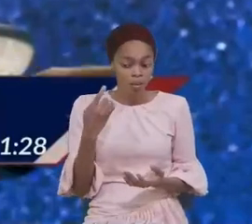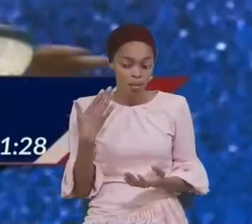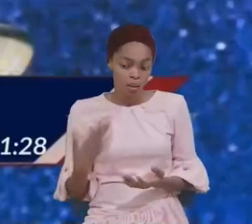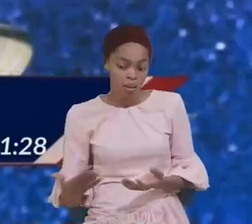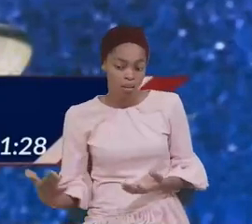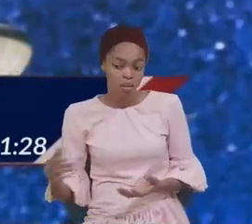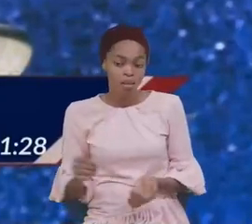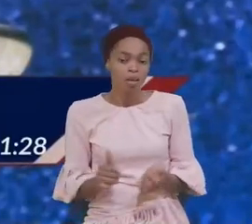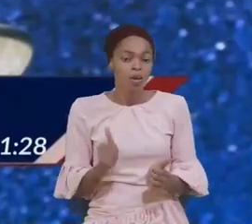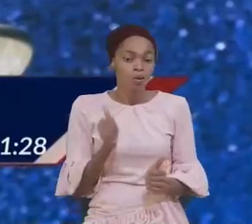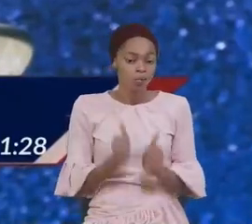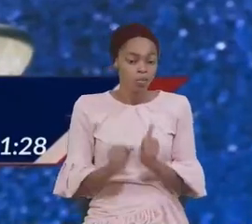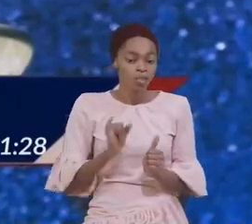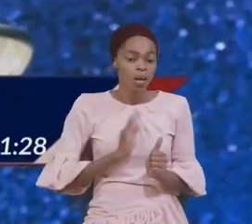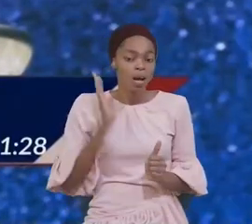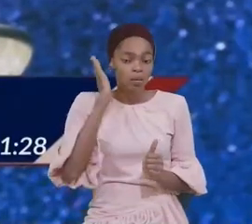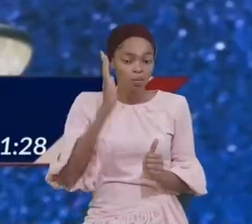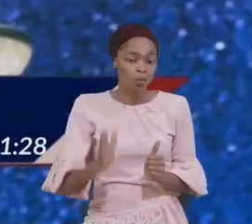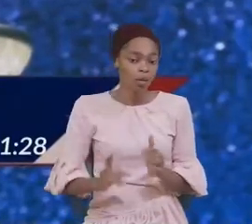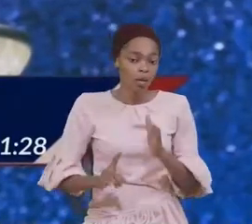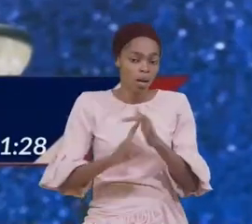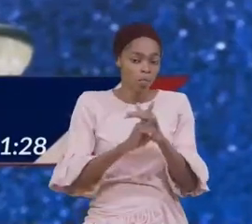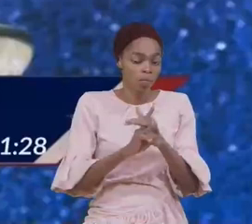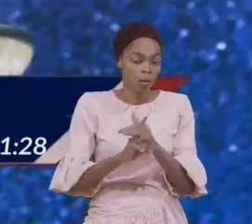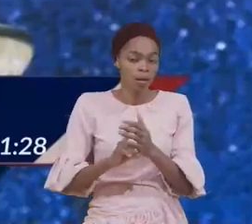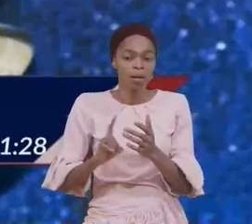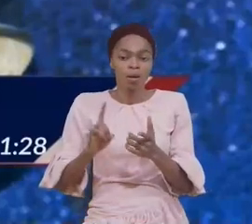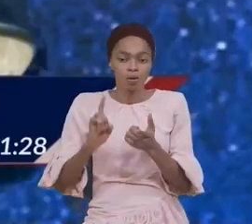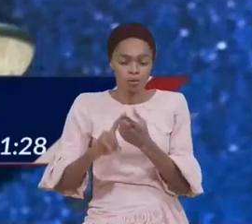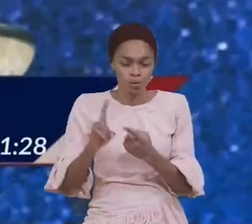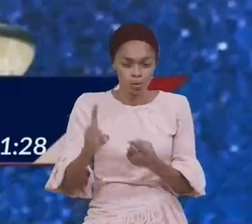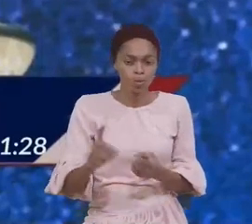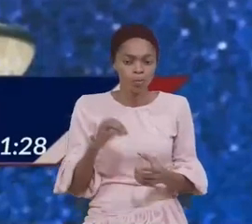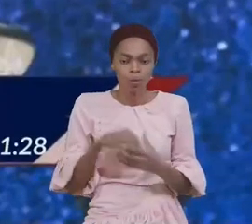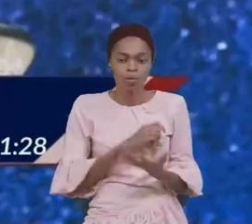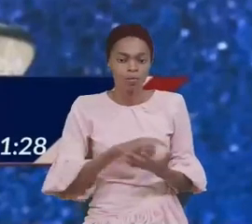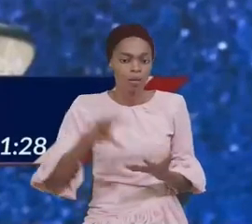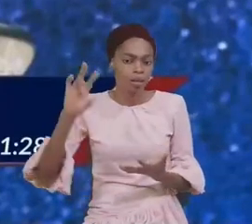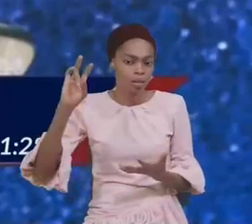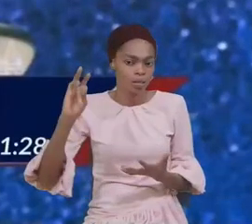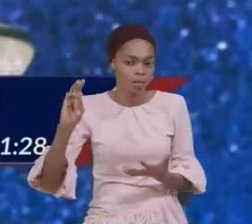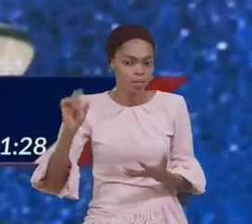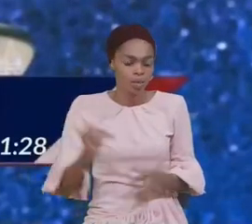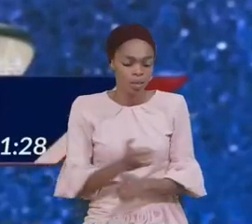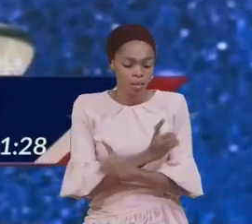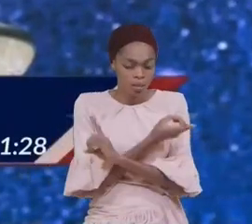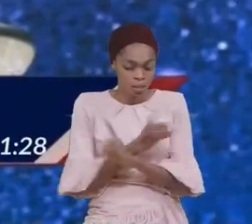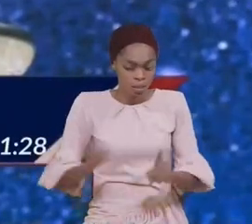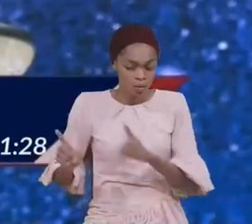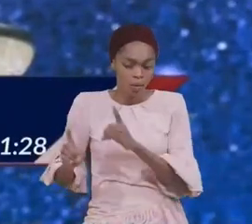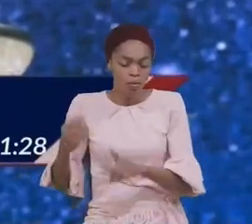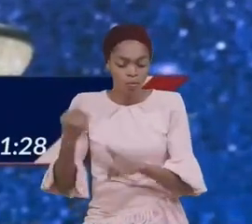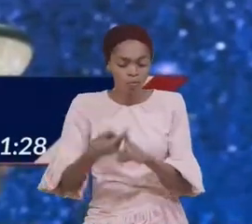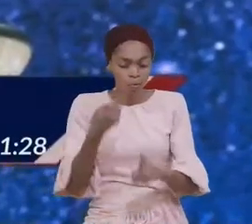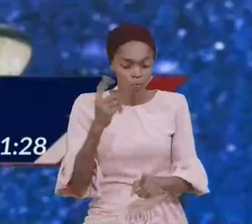Les choses de celles pour lesquelles je t'apparaîtrai. 17 dit, je t'ai choisi du milieu de